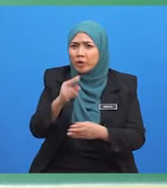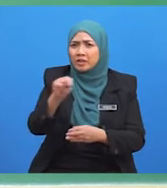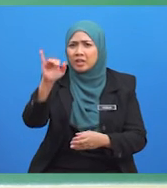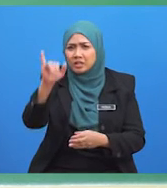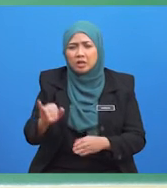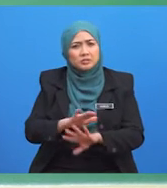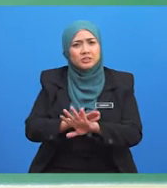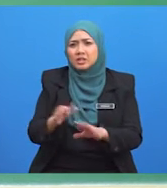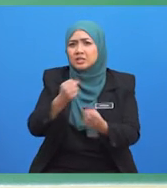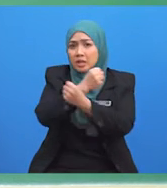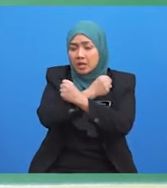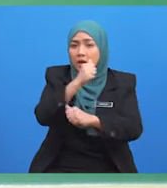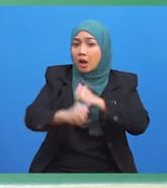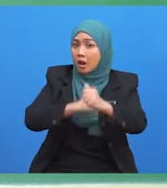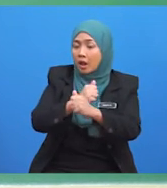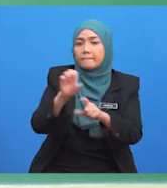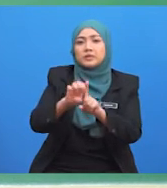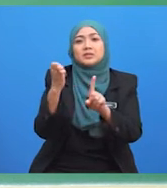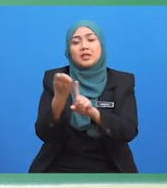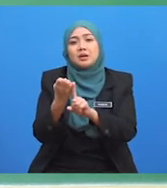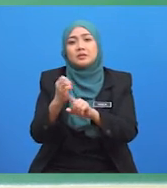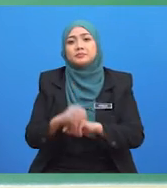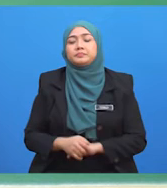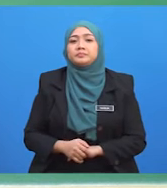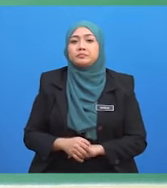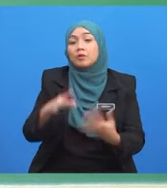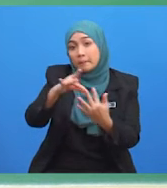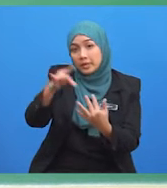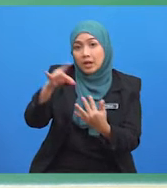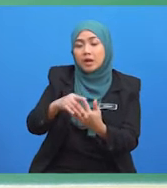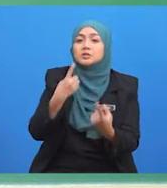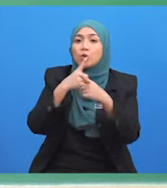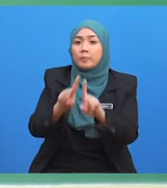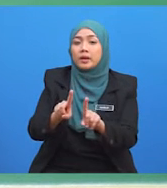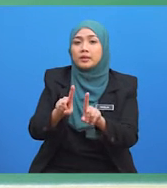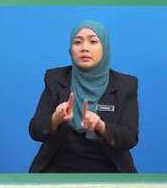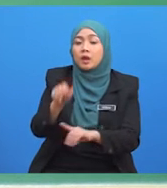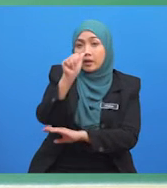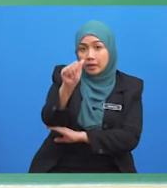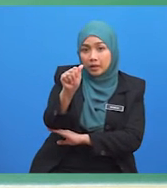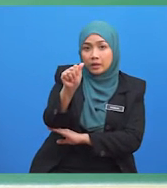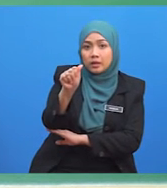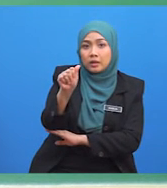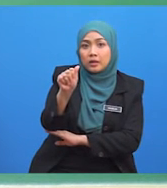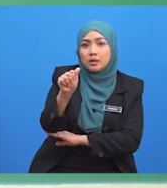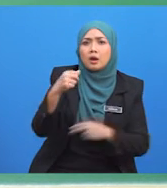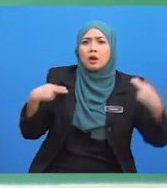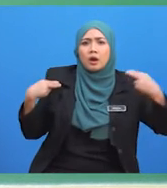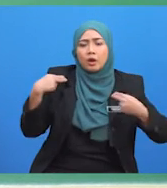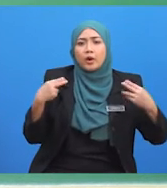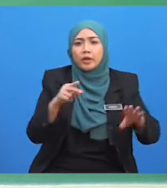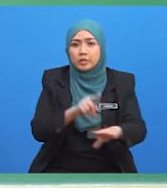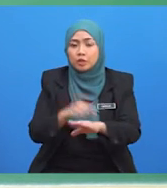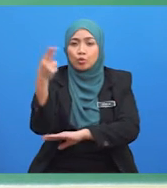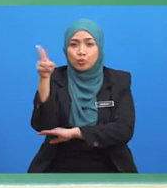yang tidak menyayangi alam sekitar? Pilihan jawapannya adalah A. Haiwan di